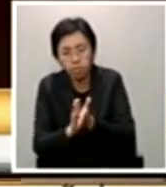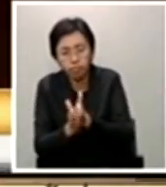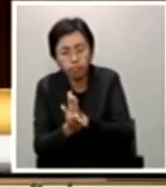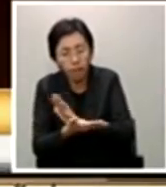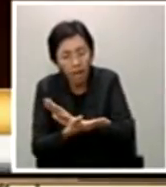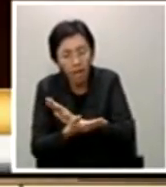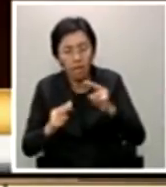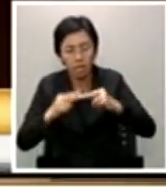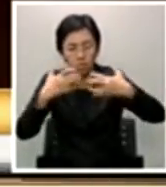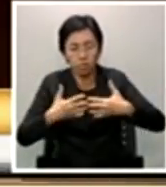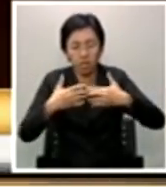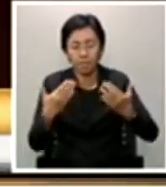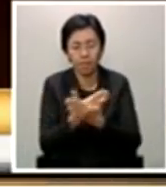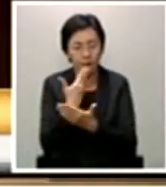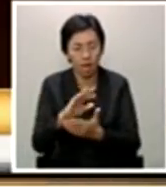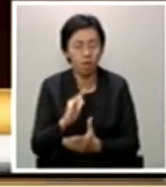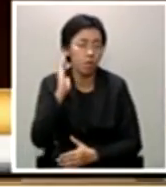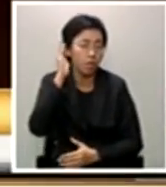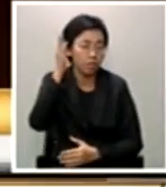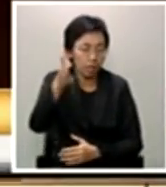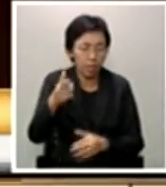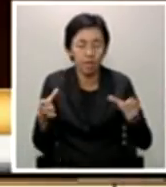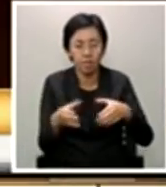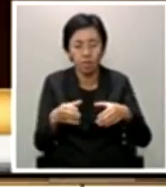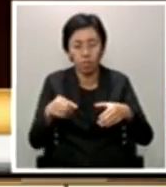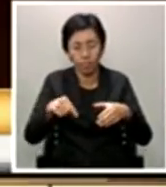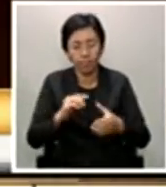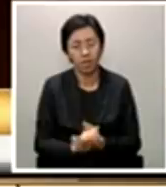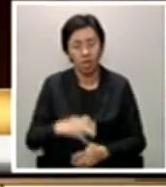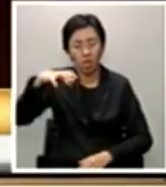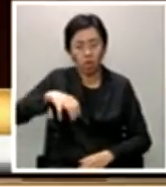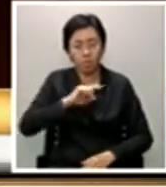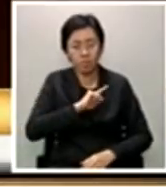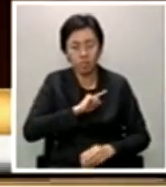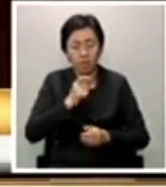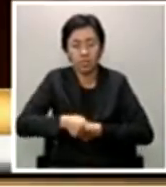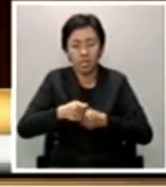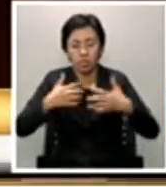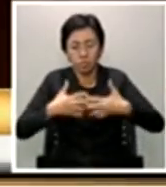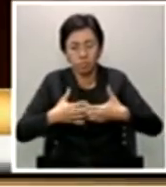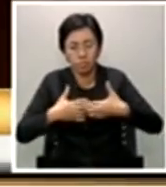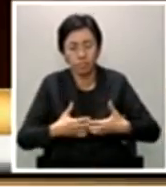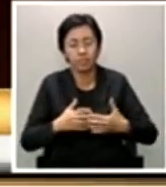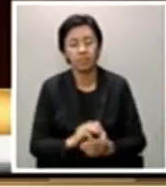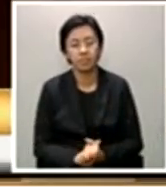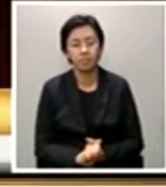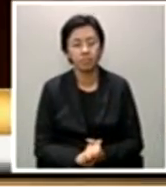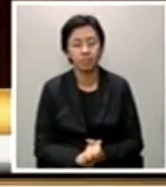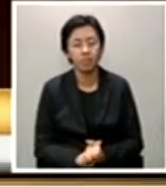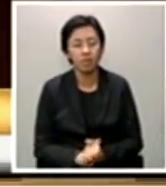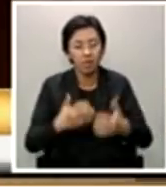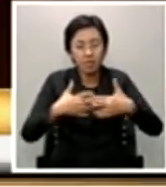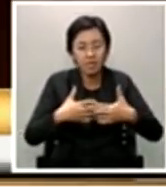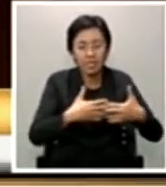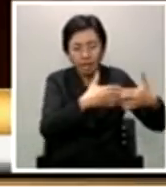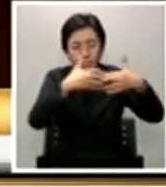อยแล้วต่อไปเนี่ยมันจะต้องมีกลุ่มที่เกี่ยวข้องกับเรื่องของเกษตรอุตสาหกรรมเขาต้องไปหาเครื่องจักรแ